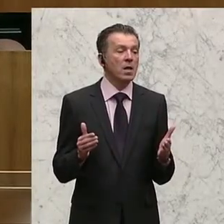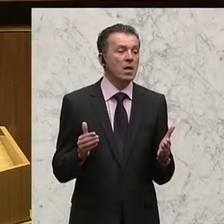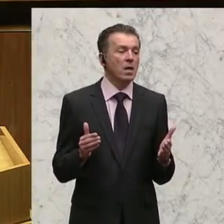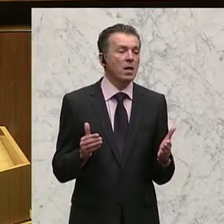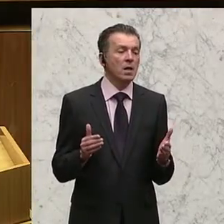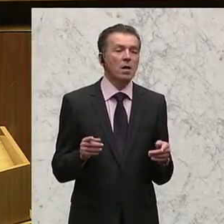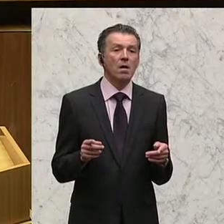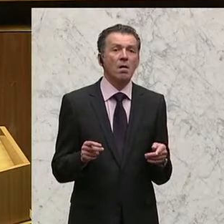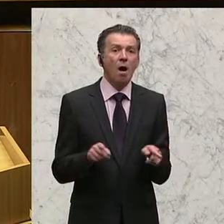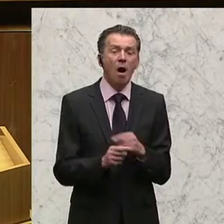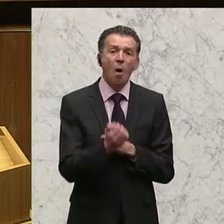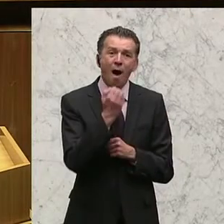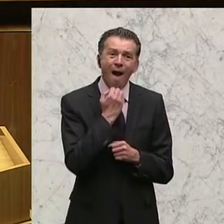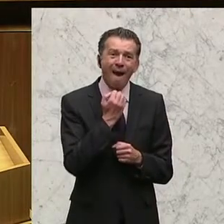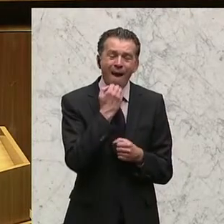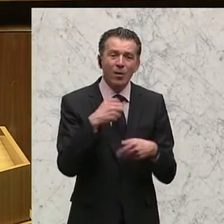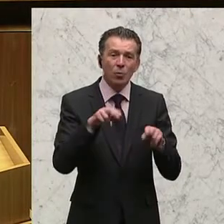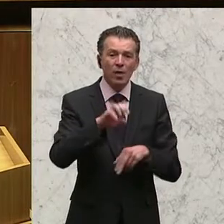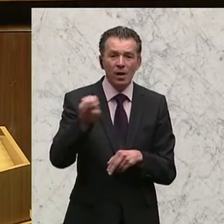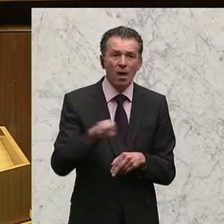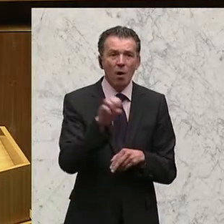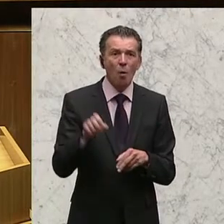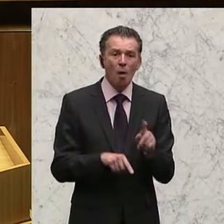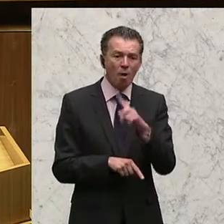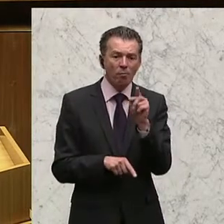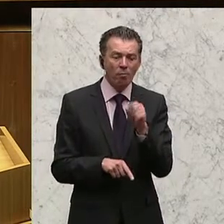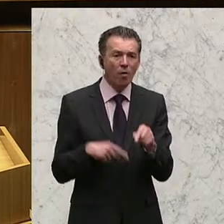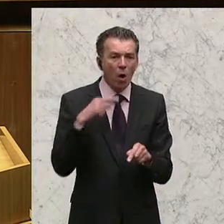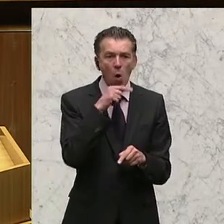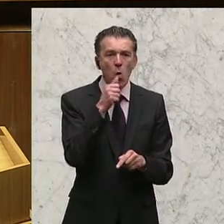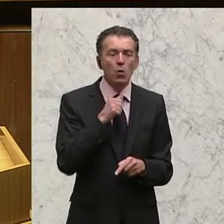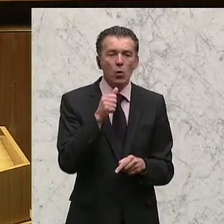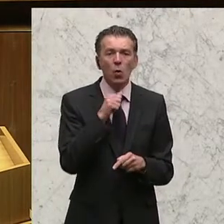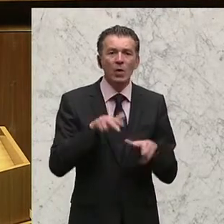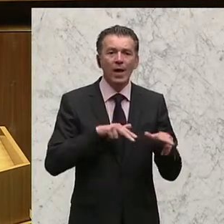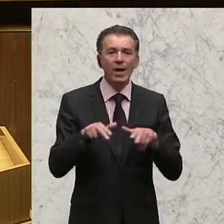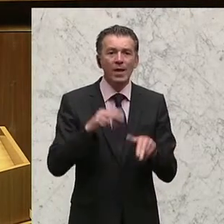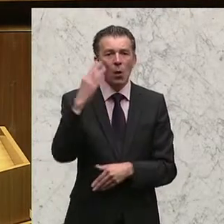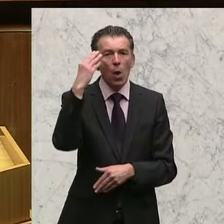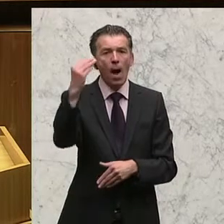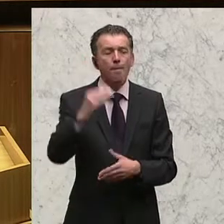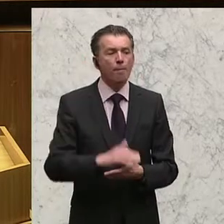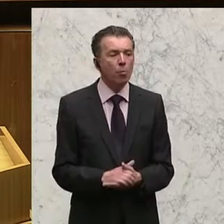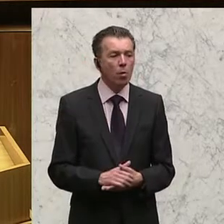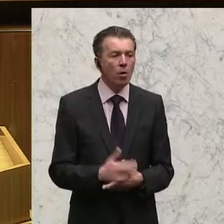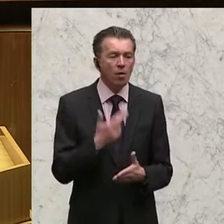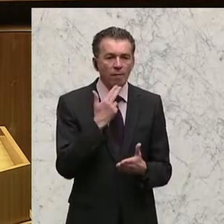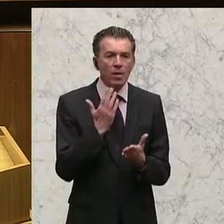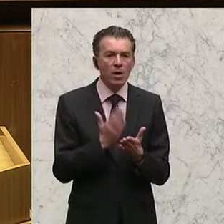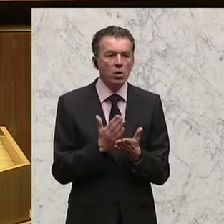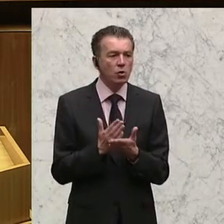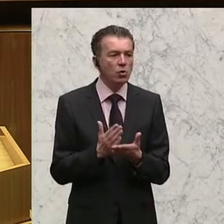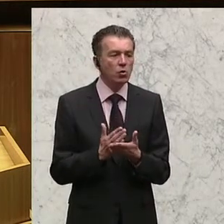das Eigentumsrecht in Frage gestellt wird in Europa. Die rot-grüne Regierung in Hamburg will schon